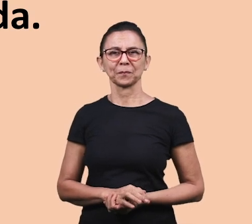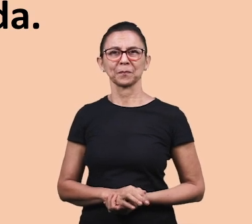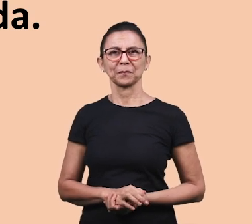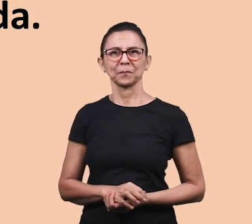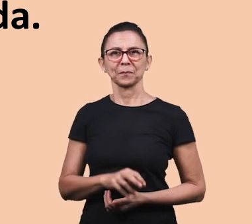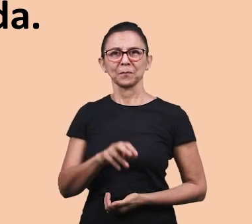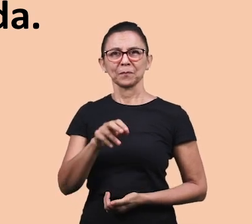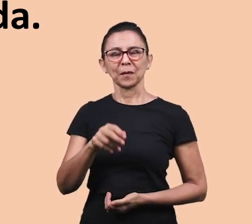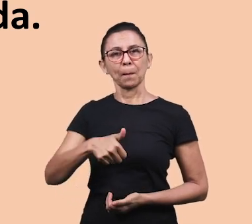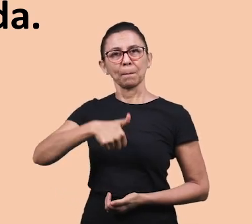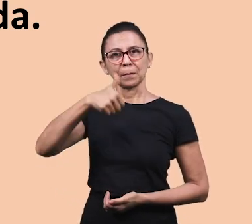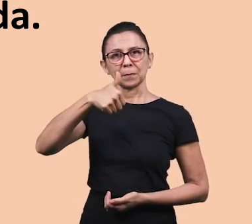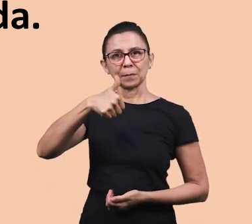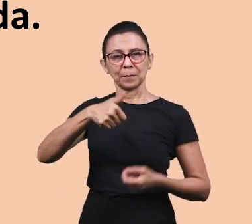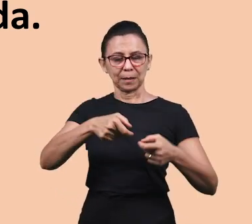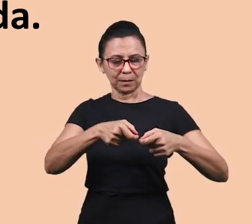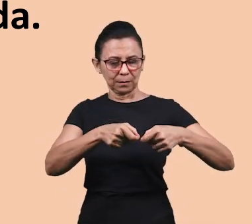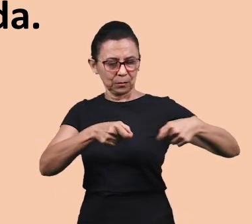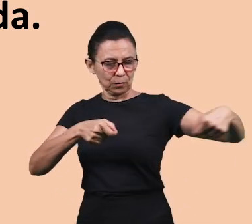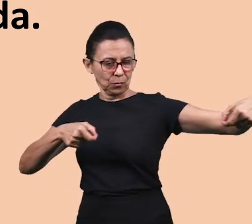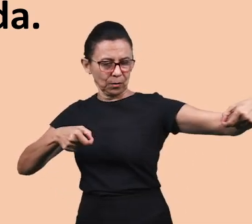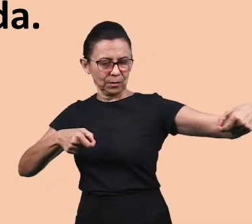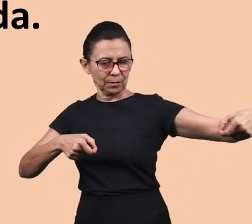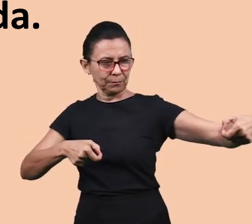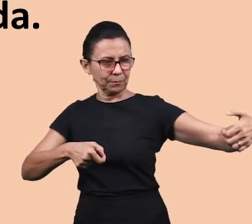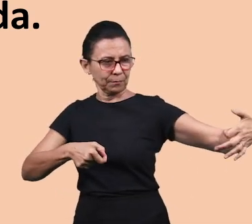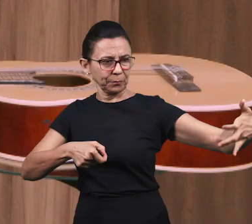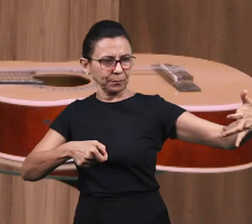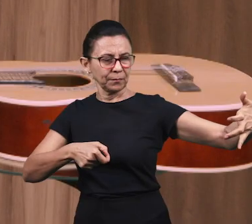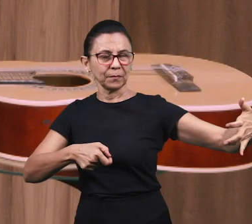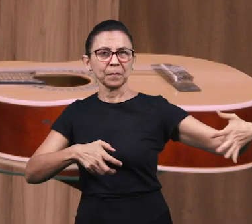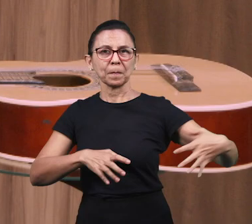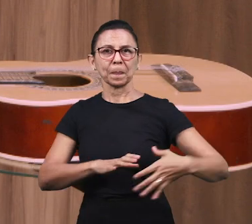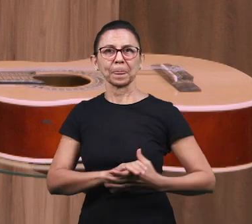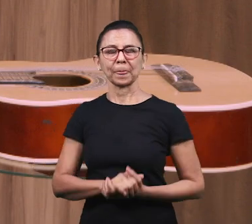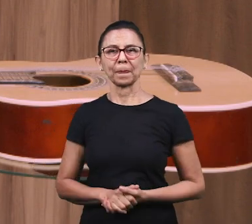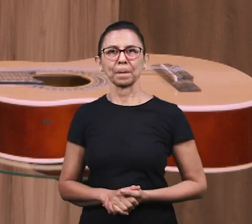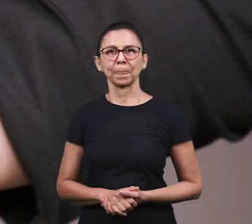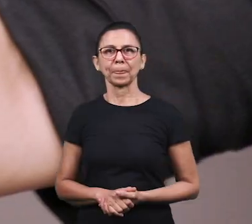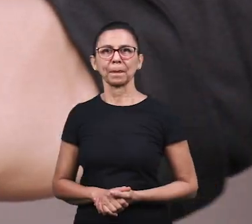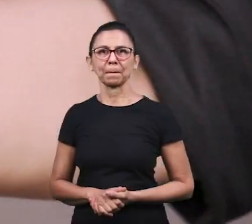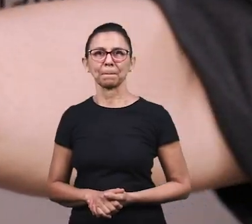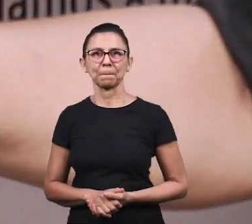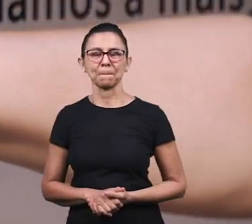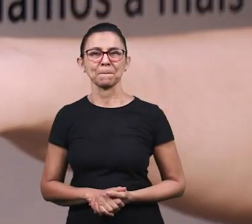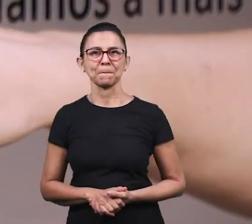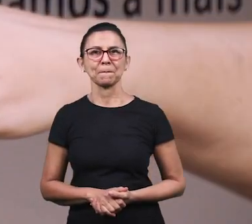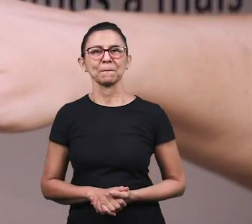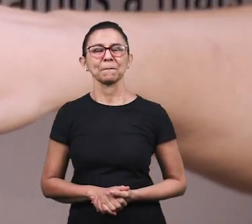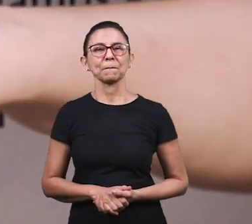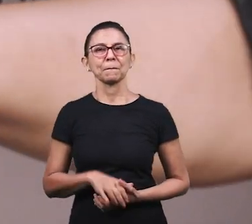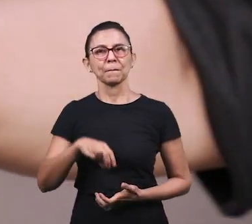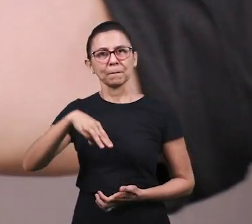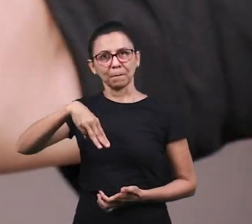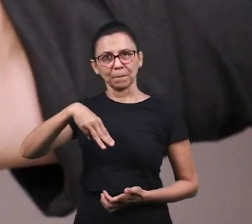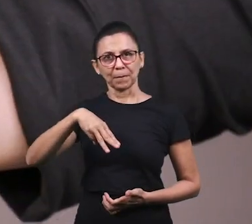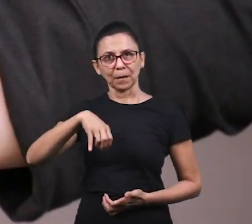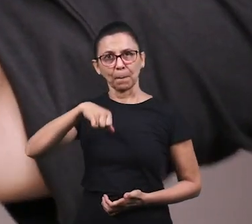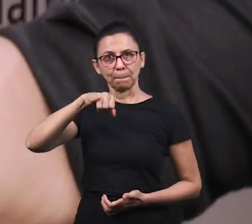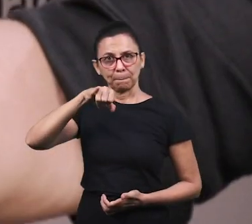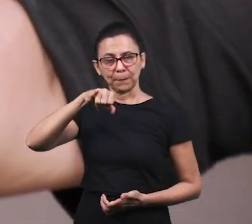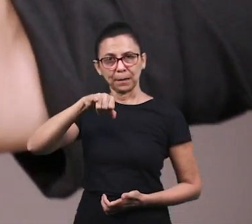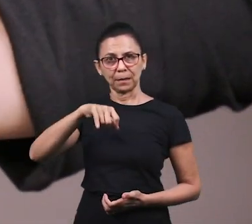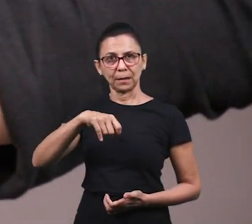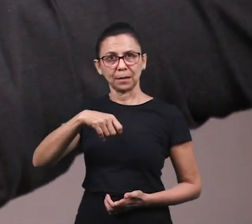corde. Donc nous avons Mi pour la première corde